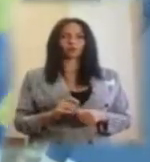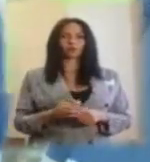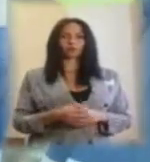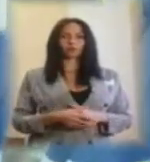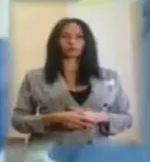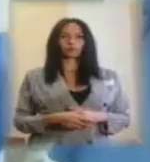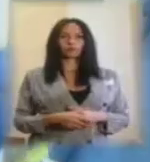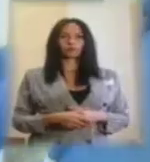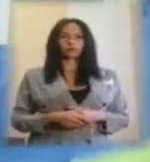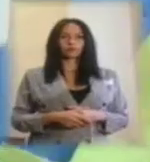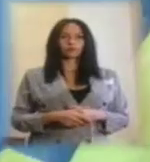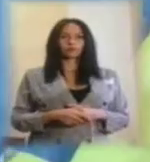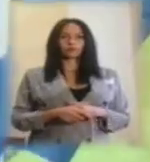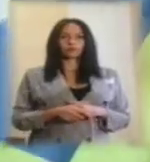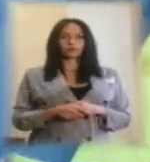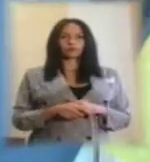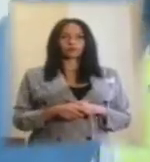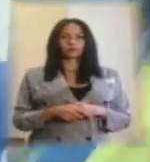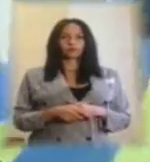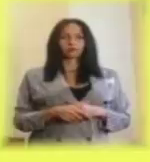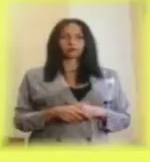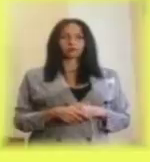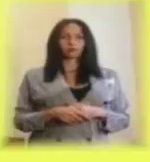Шматко. Новини на Суспільному. Херсон.